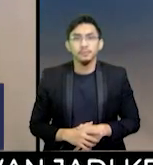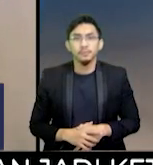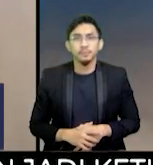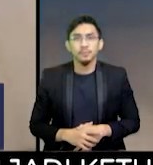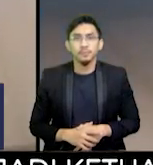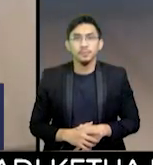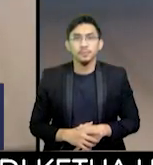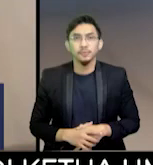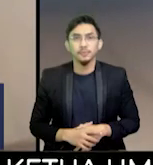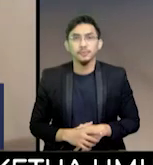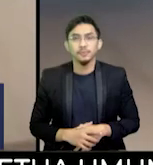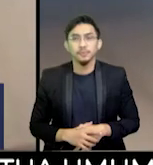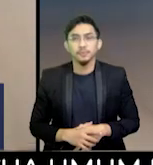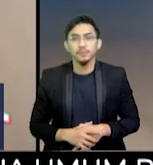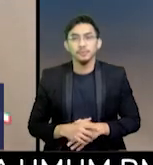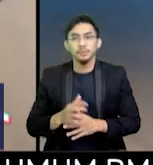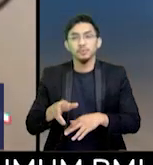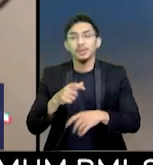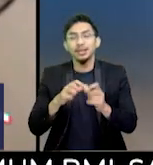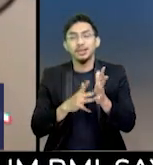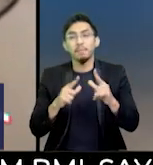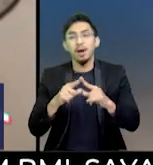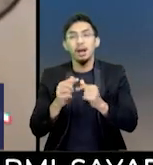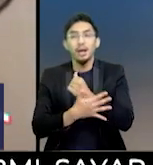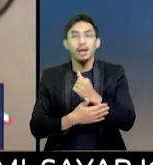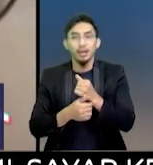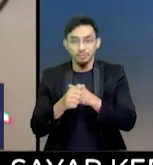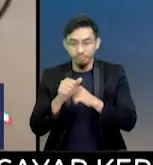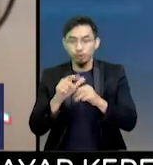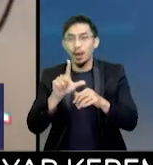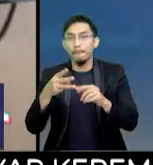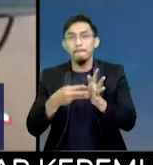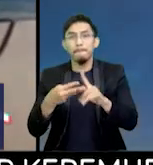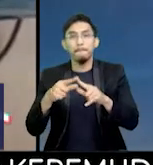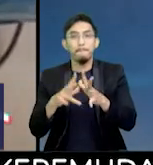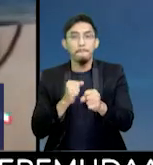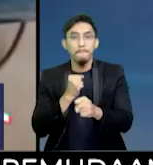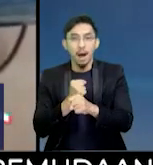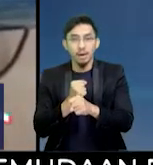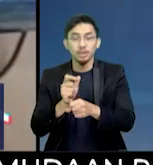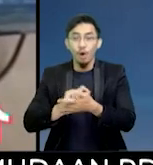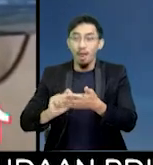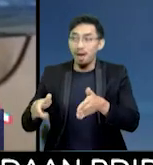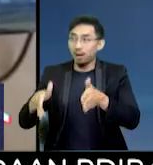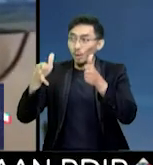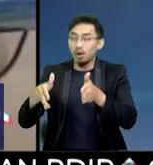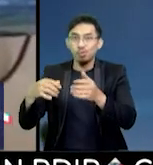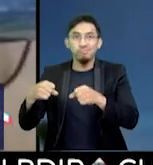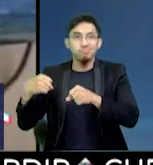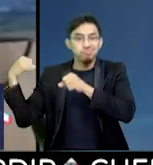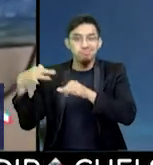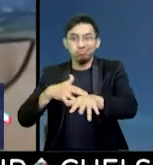Rekaman CCTV di SMA Negeri 1 Lembang memperlihatkan detik-detik banjir bandang menerjang bangunan sekolah. Air disertai lumpur